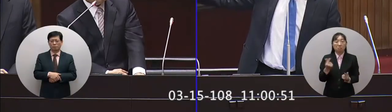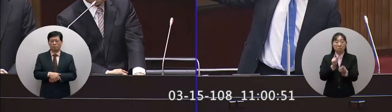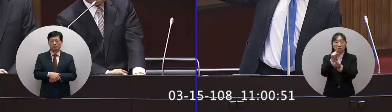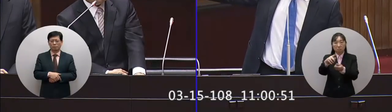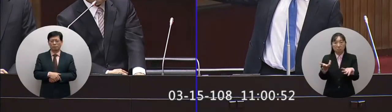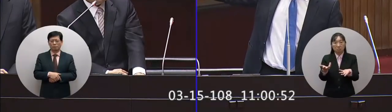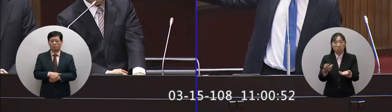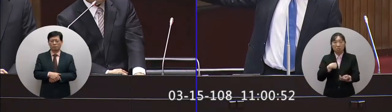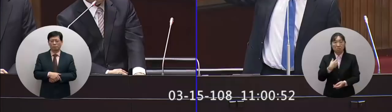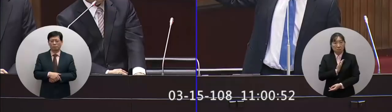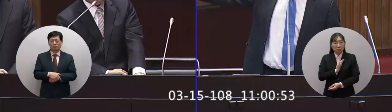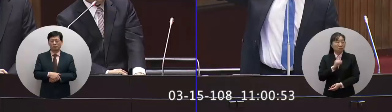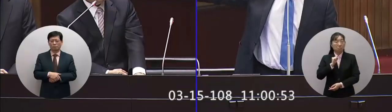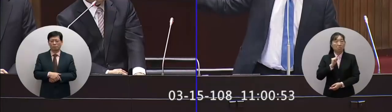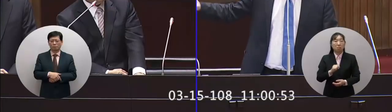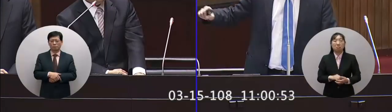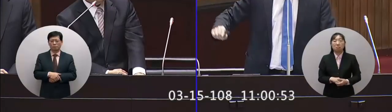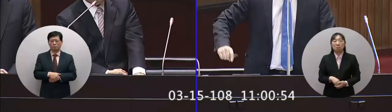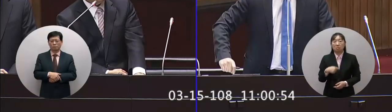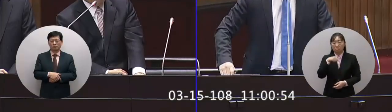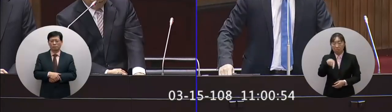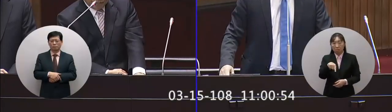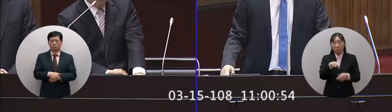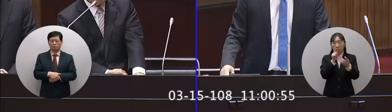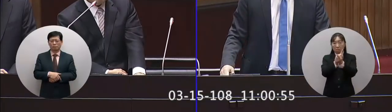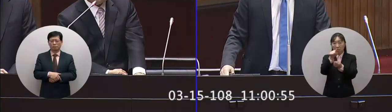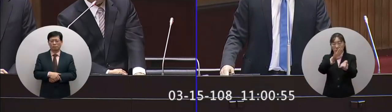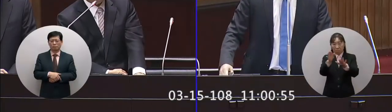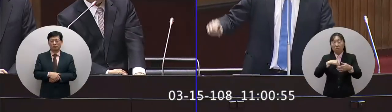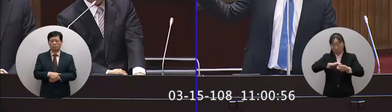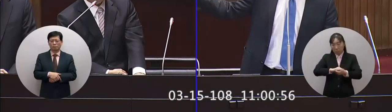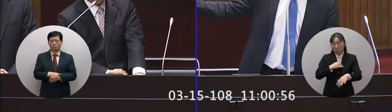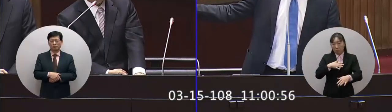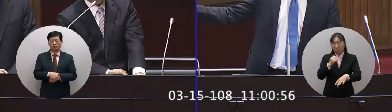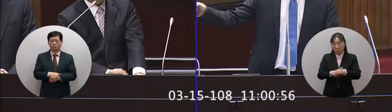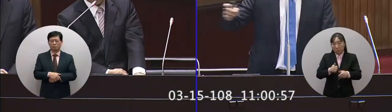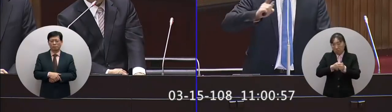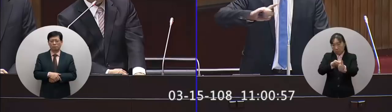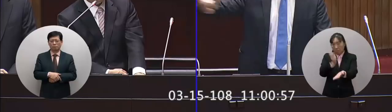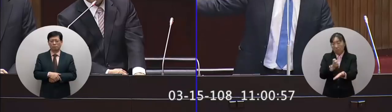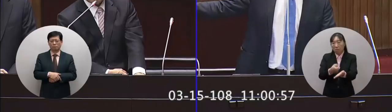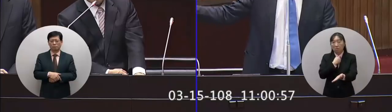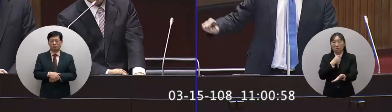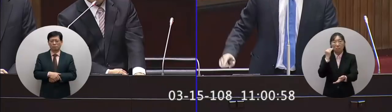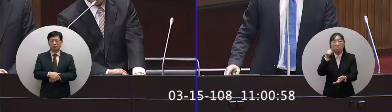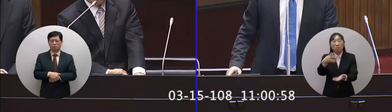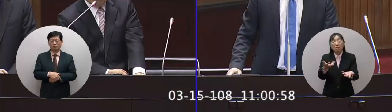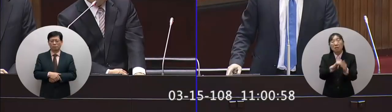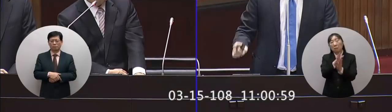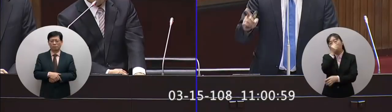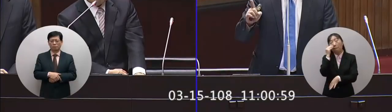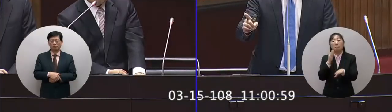子我们没有办法忍受，这种案子我们一定会追究责任到底。如果所有的事情都这样子混过的